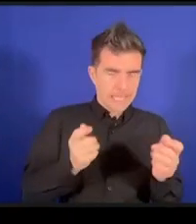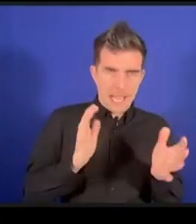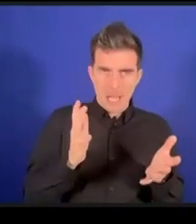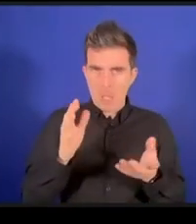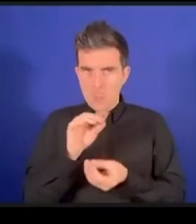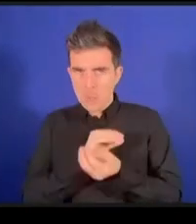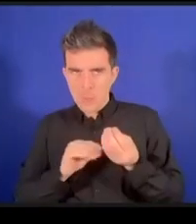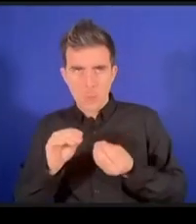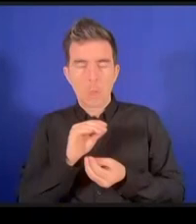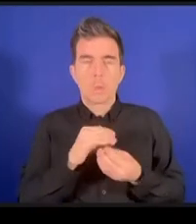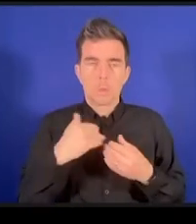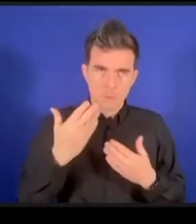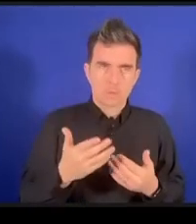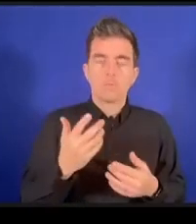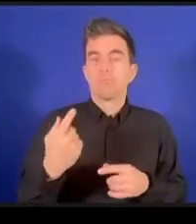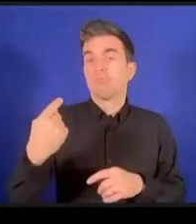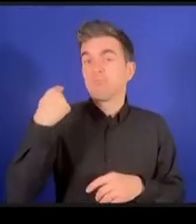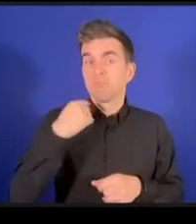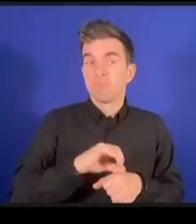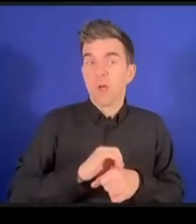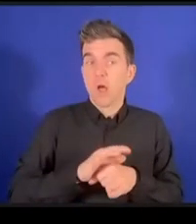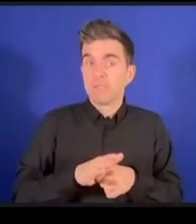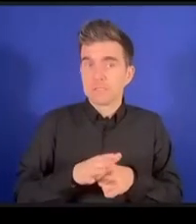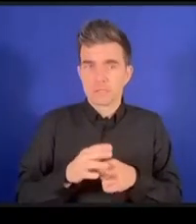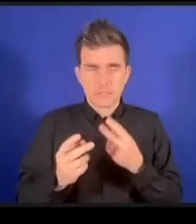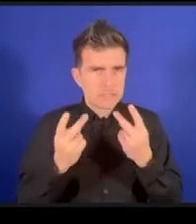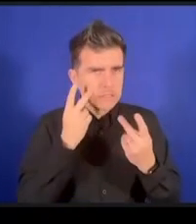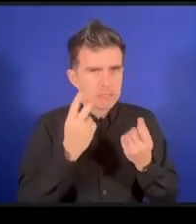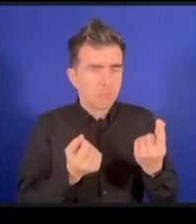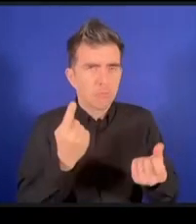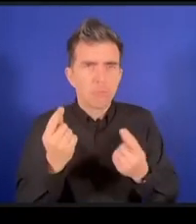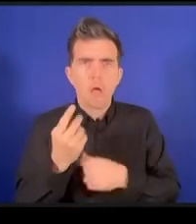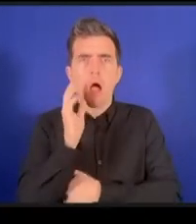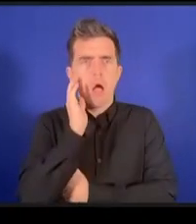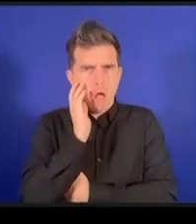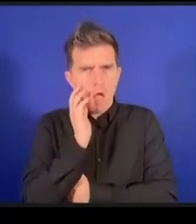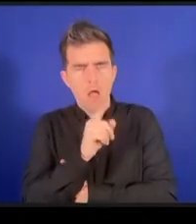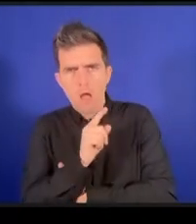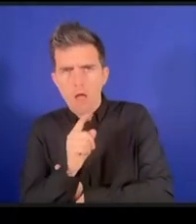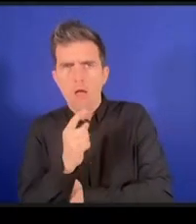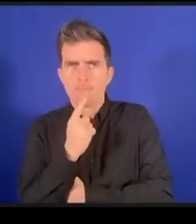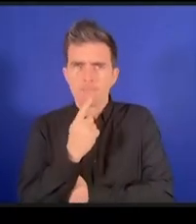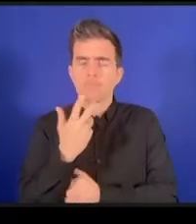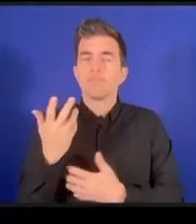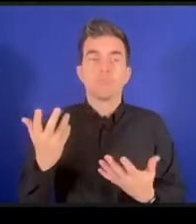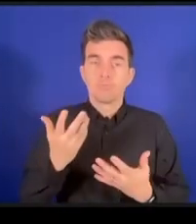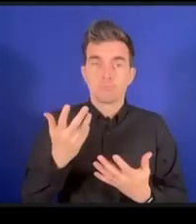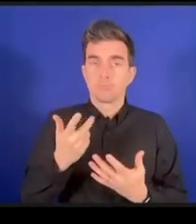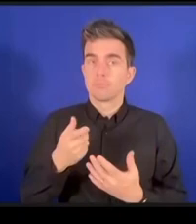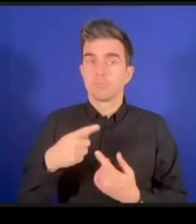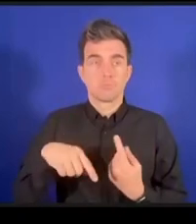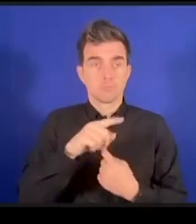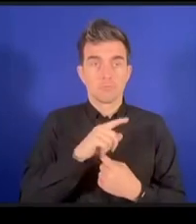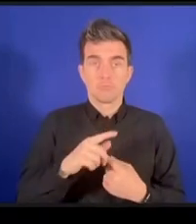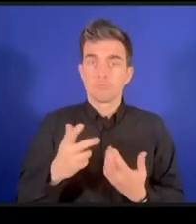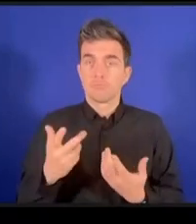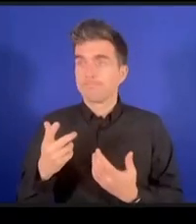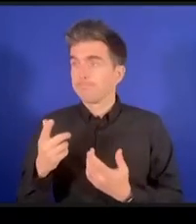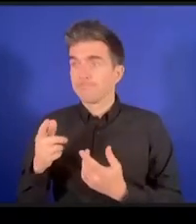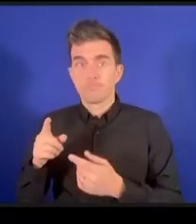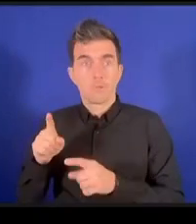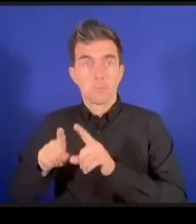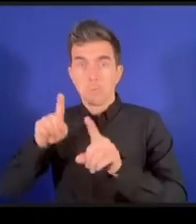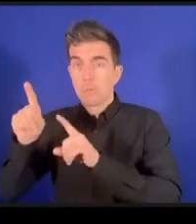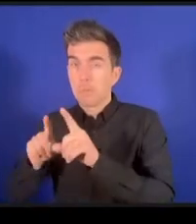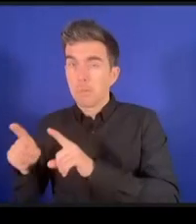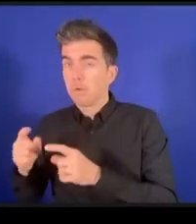будет иметь очень негативное значение эффект по сравнению с которым пандемия ковида будет ничто есть у нас